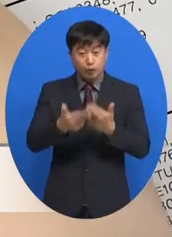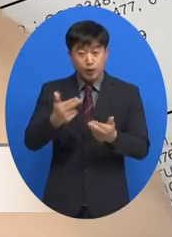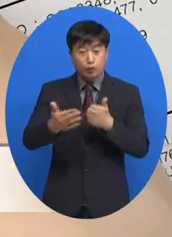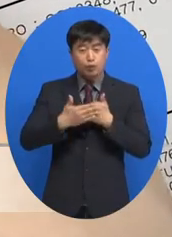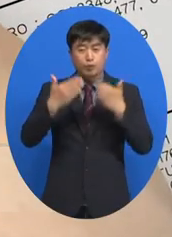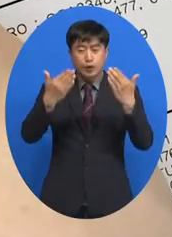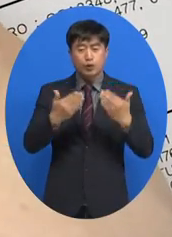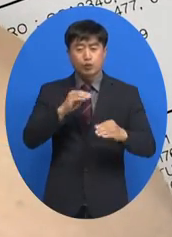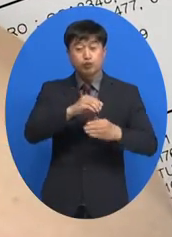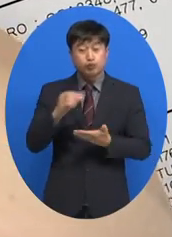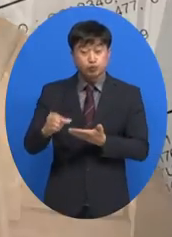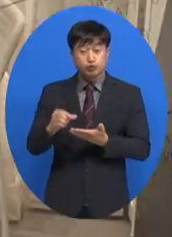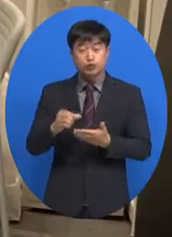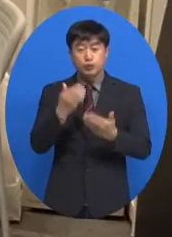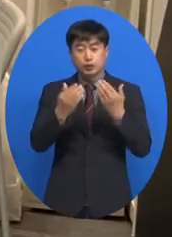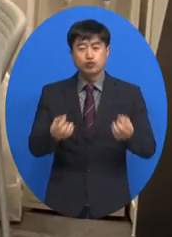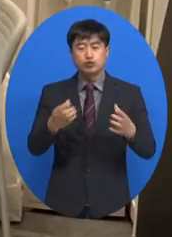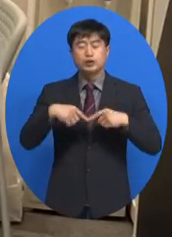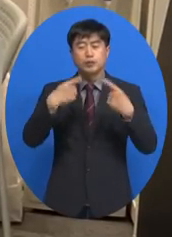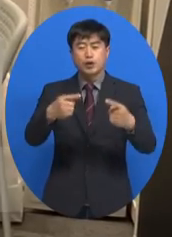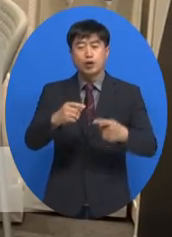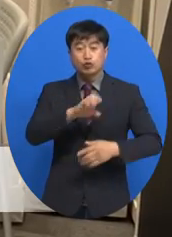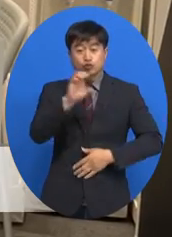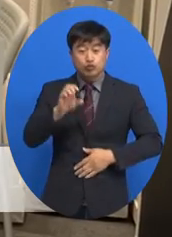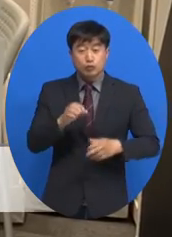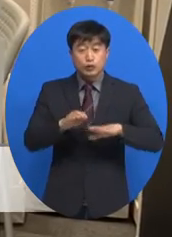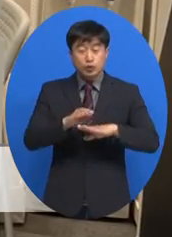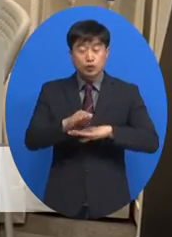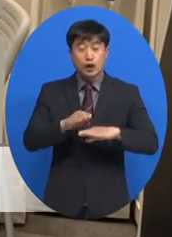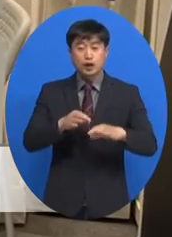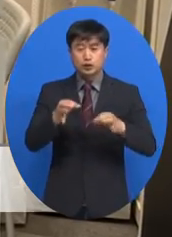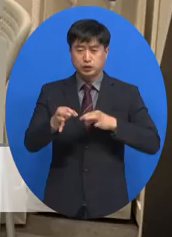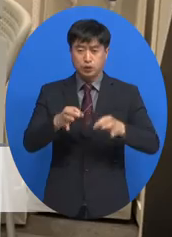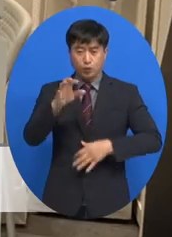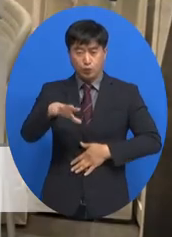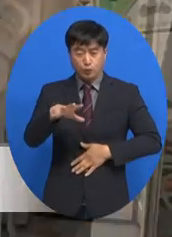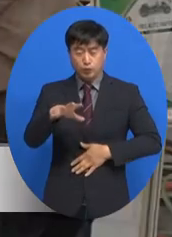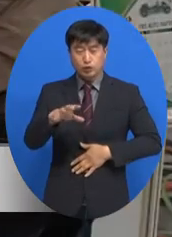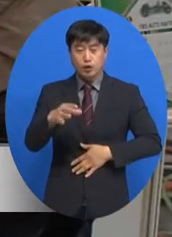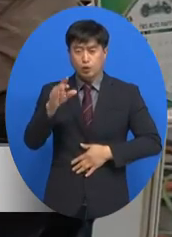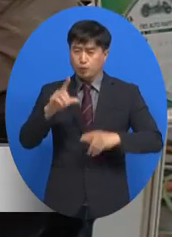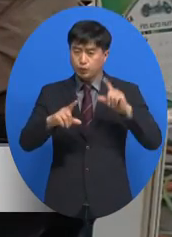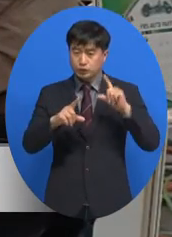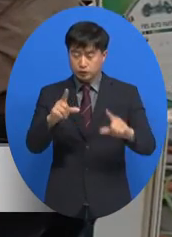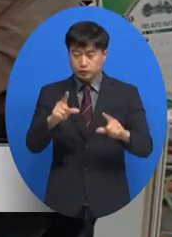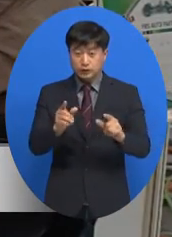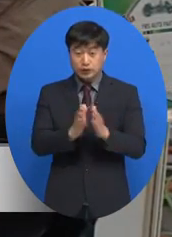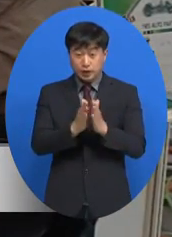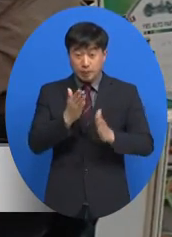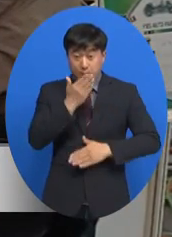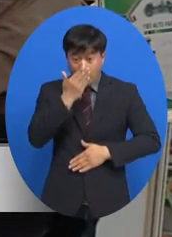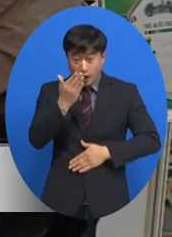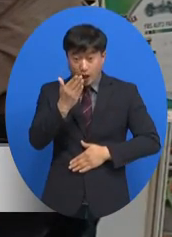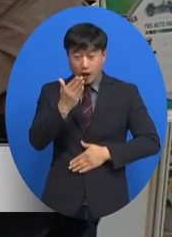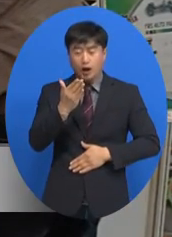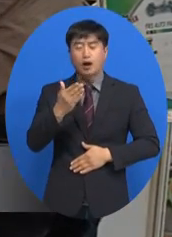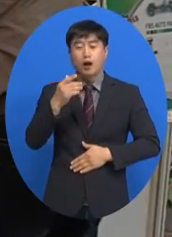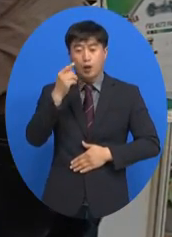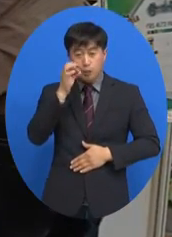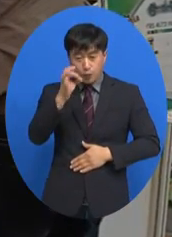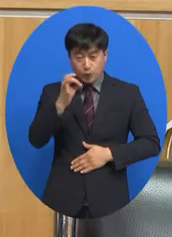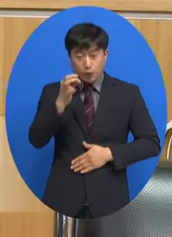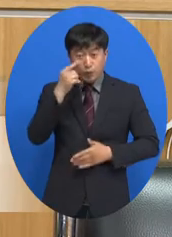부품 박람회에 참가하게 됐습니다 유럽 자동차 시장의 최신 흐름과 진출 가능성을 엿볼 수 있는 좋은 기회가 됐다고